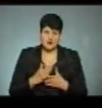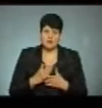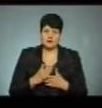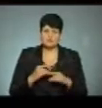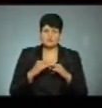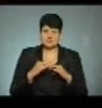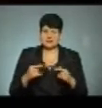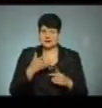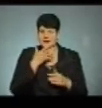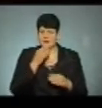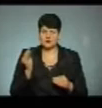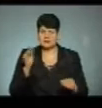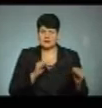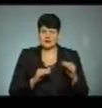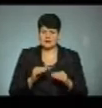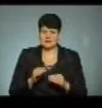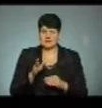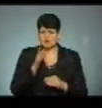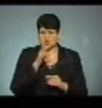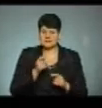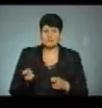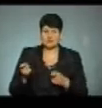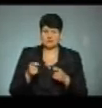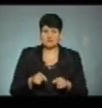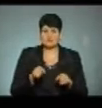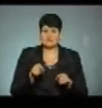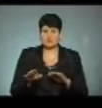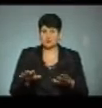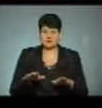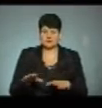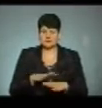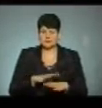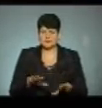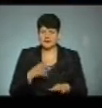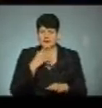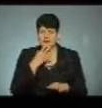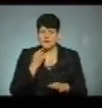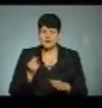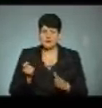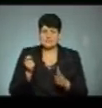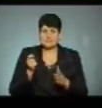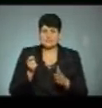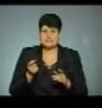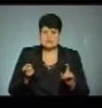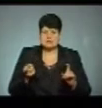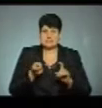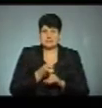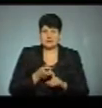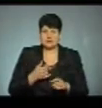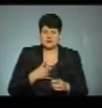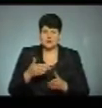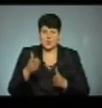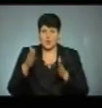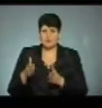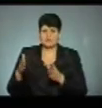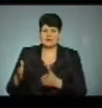який гарно складається, фіксується, тобто під час перевозки він не рухається, так? Гарно закріплені. У нас є ось такі контейнери,